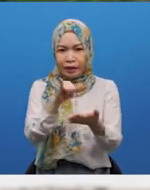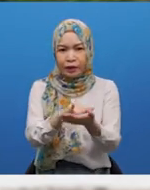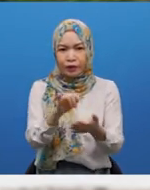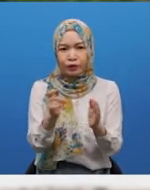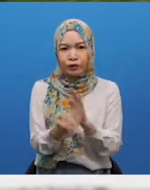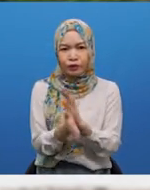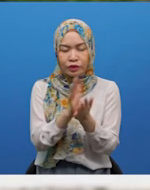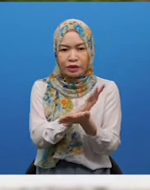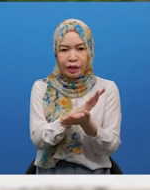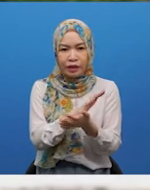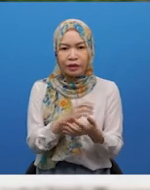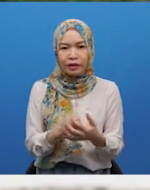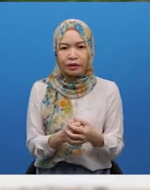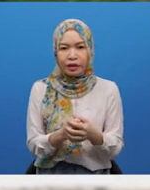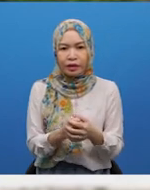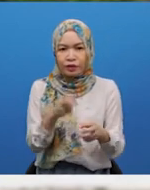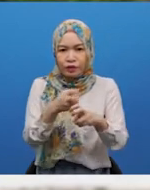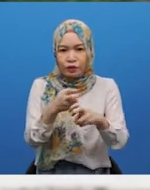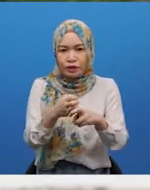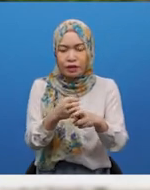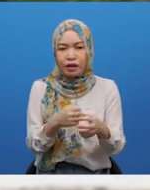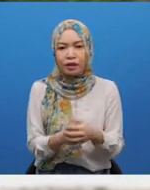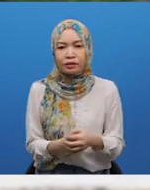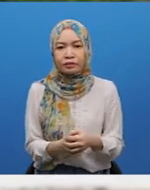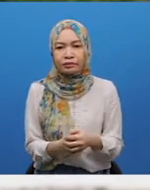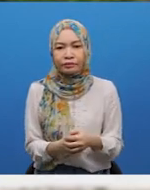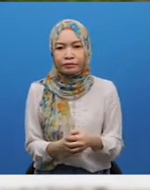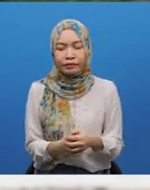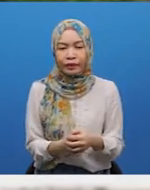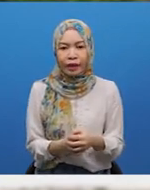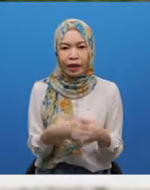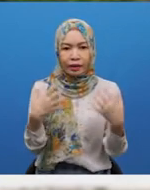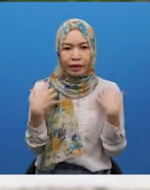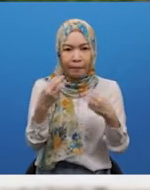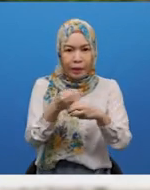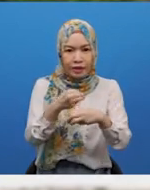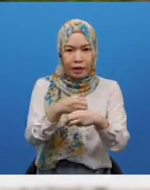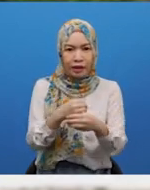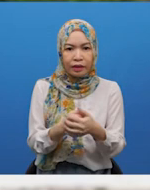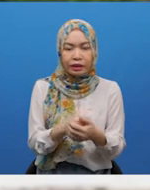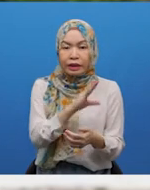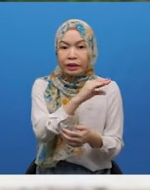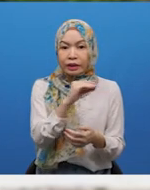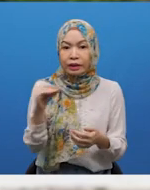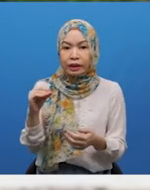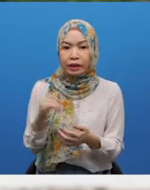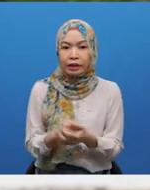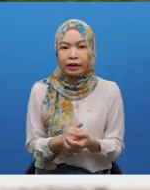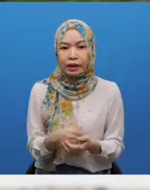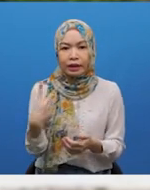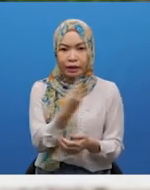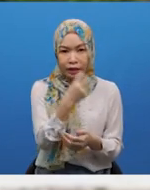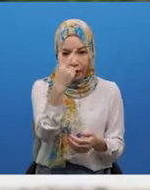negara baginda ditimpa musibah. Seterusnya, kita lihat pula persoalan yang terdapat